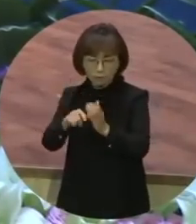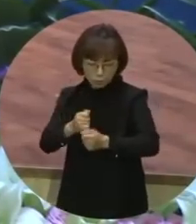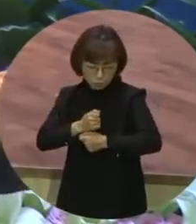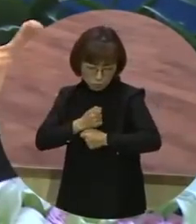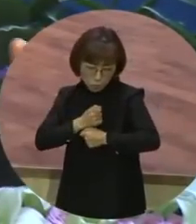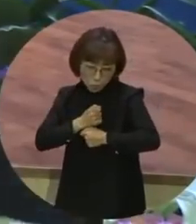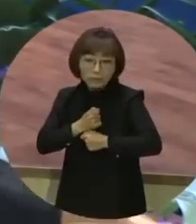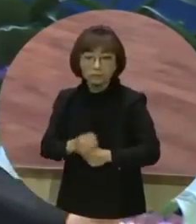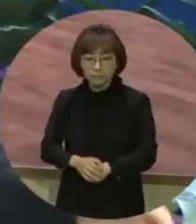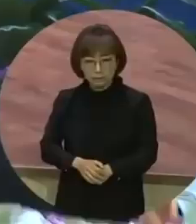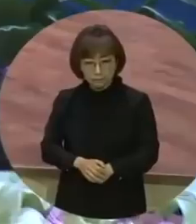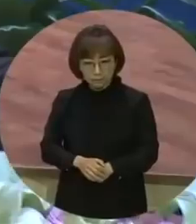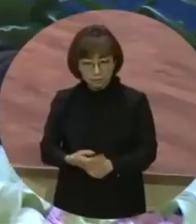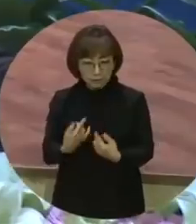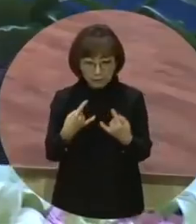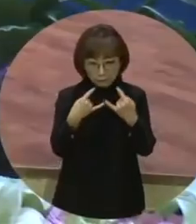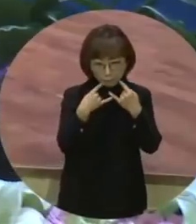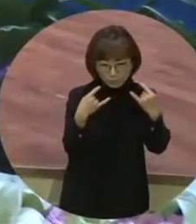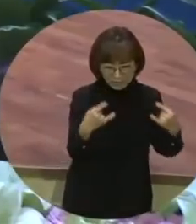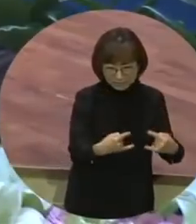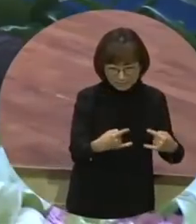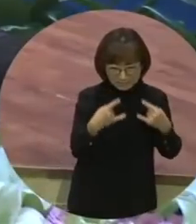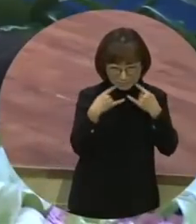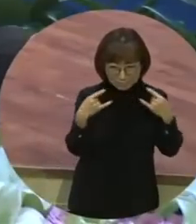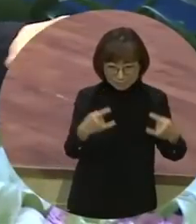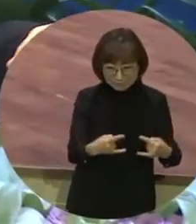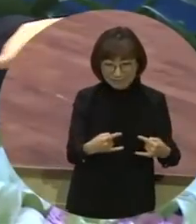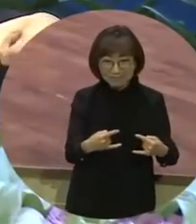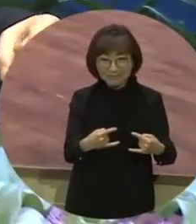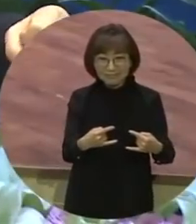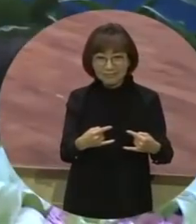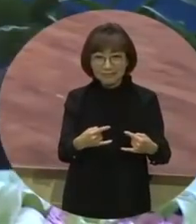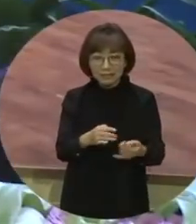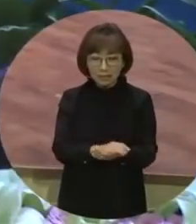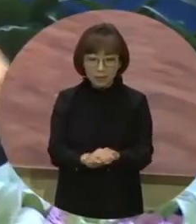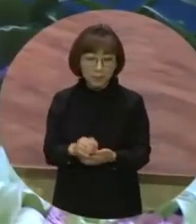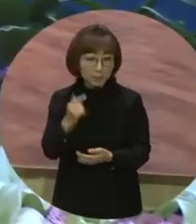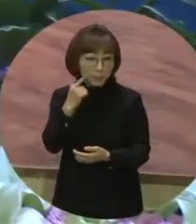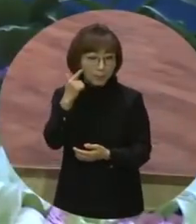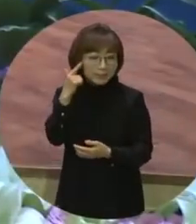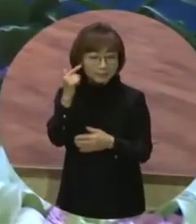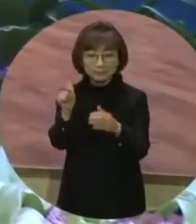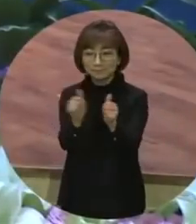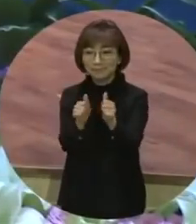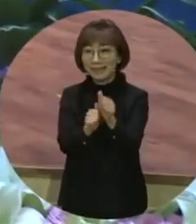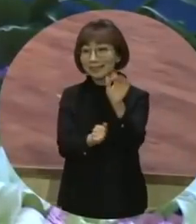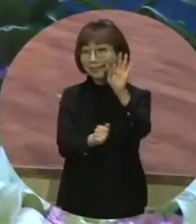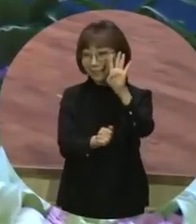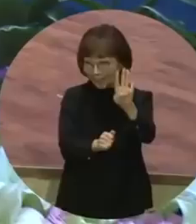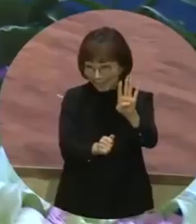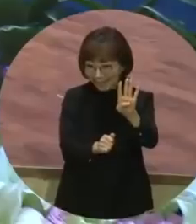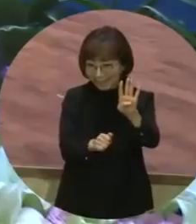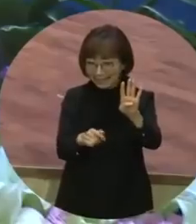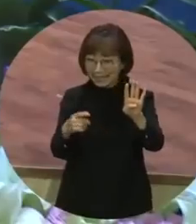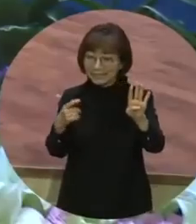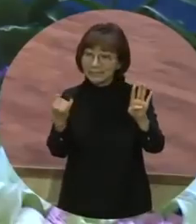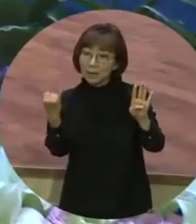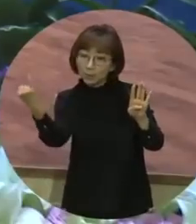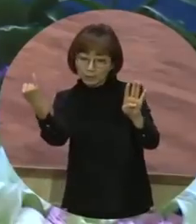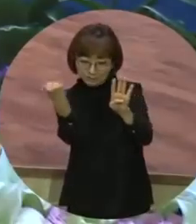프랑스뿐만 아니라 프랑스는요, 네 명이 목사님 네 명이 사모님 한 분 모시고 이렇게